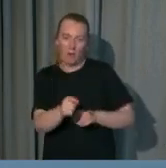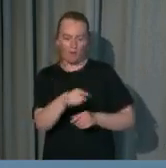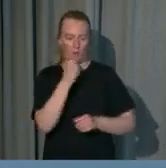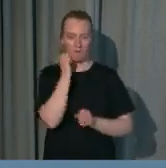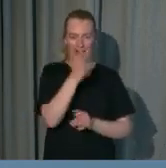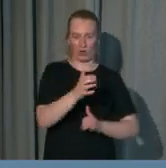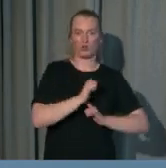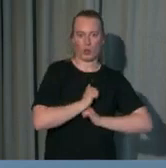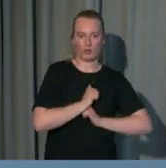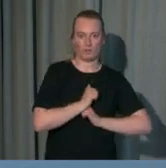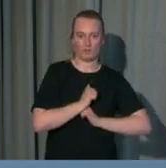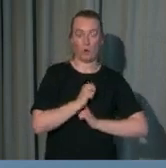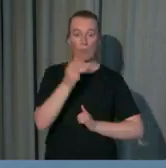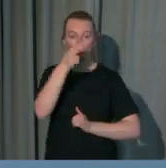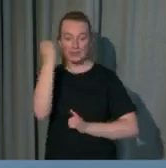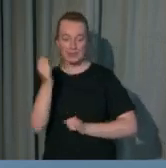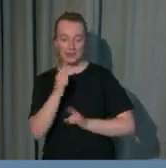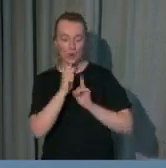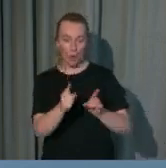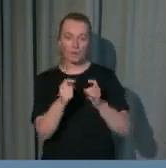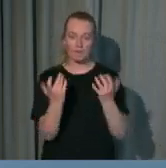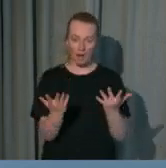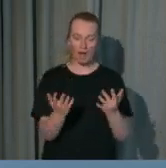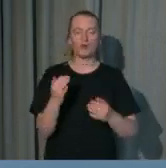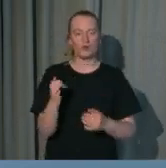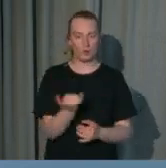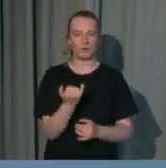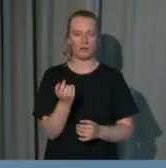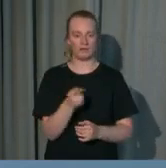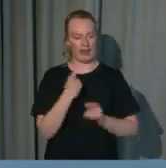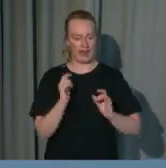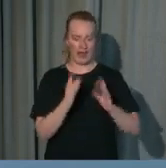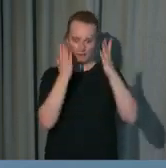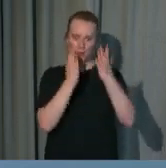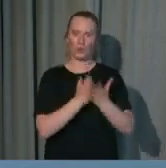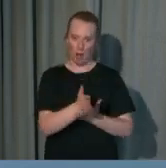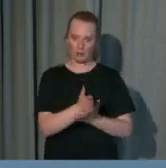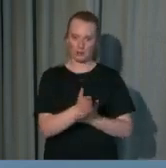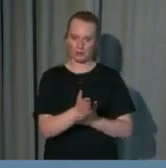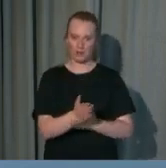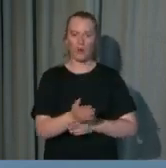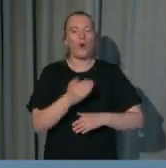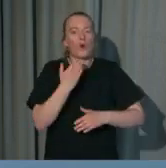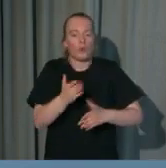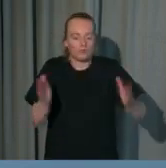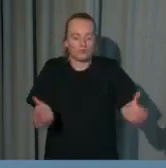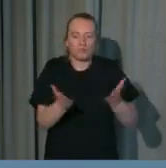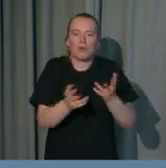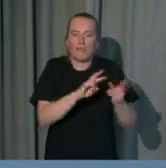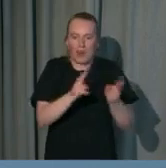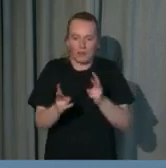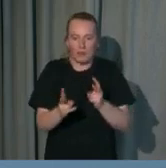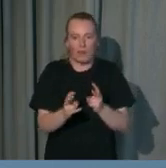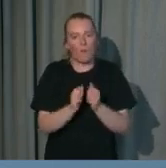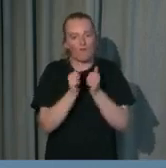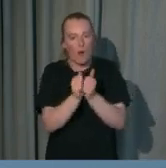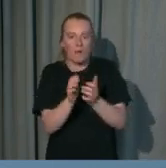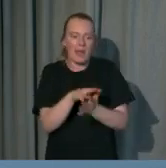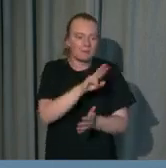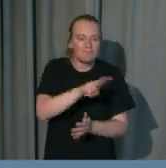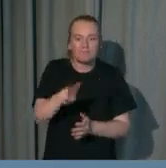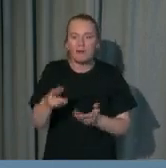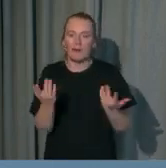av råd fra politiet i dag, det at vi skal leve normale liv, ta godt vare på hverandre og følge nøye med på det som rundt oss. Og hvis